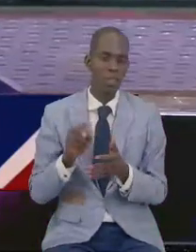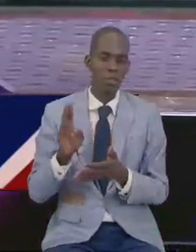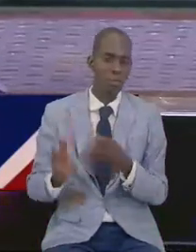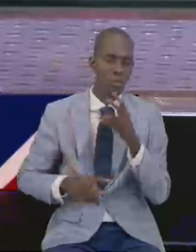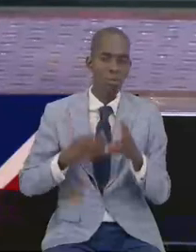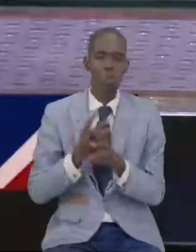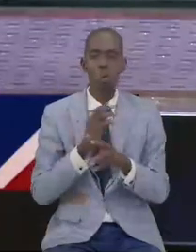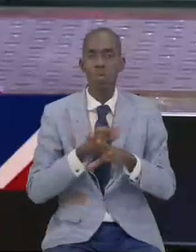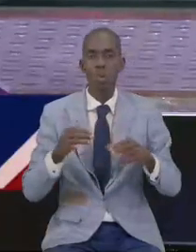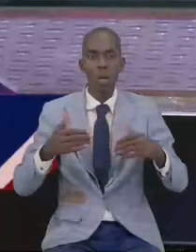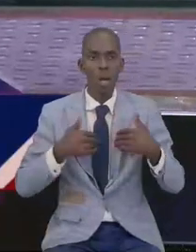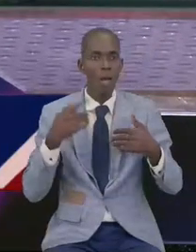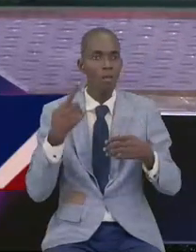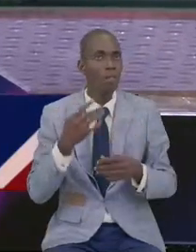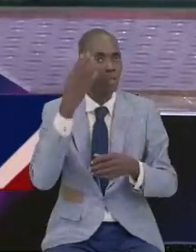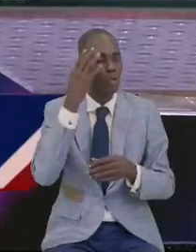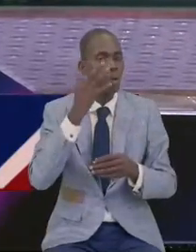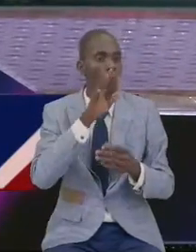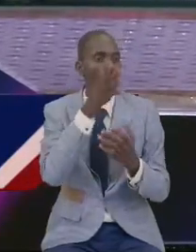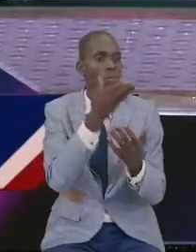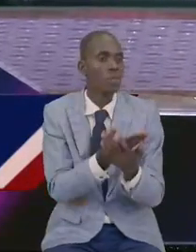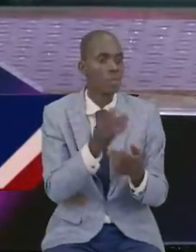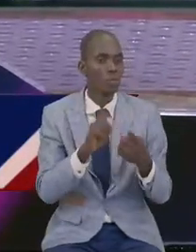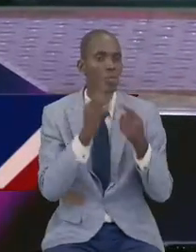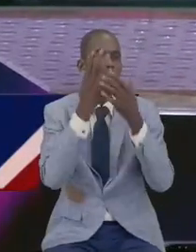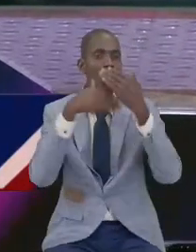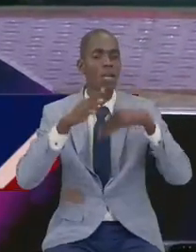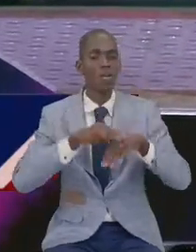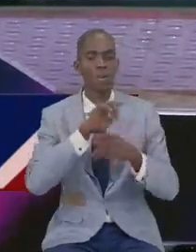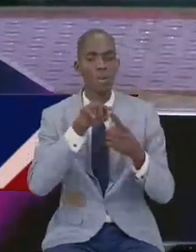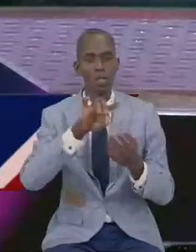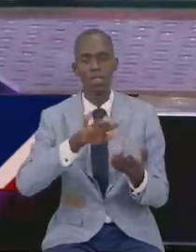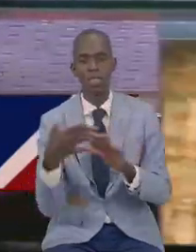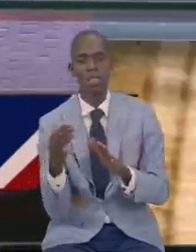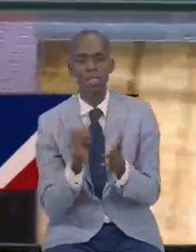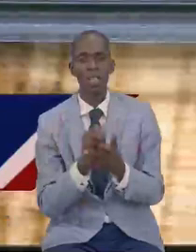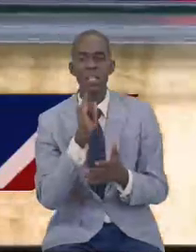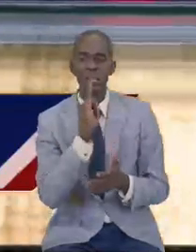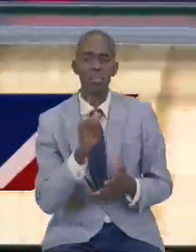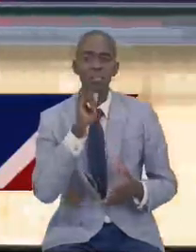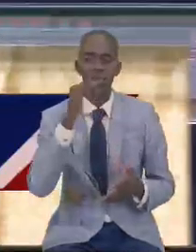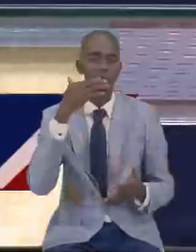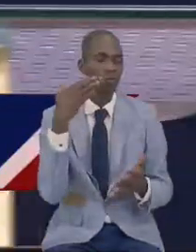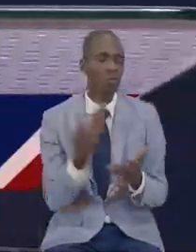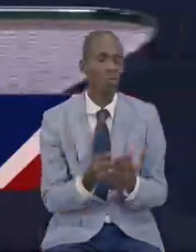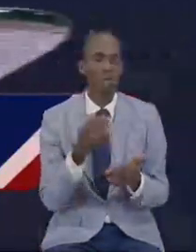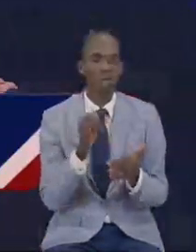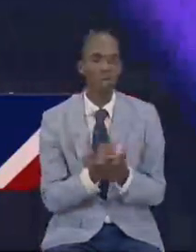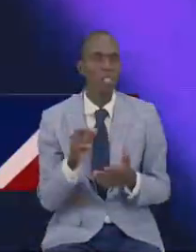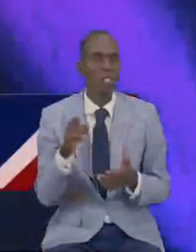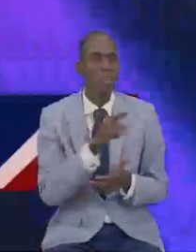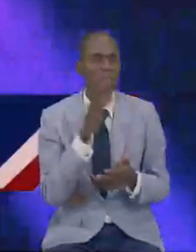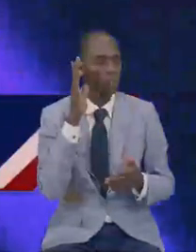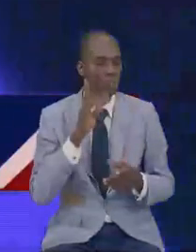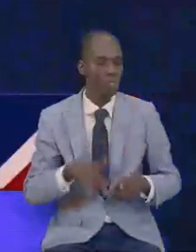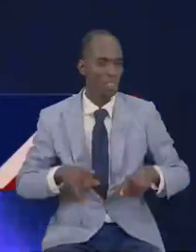la connaissance d'aller au ciel. À la mort, cela n'est pas bon. Le manque de science que la personne vit dans ce